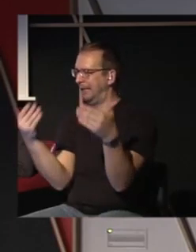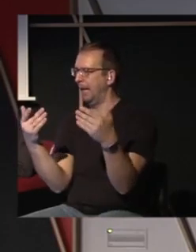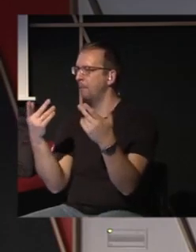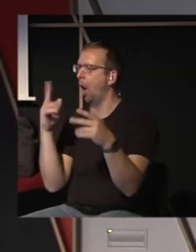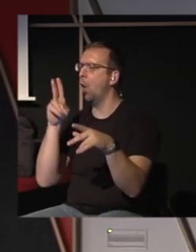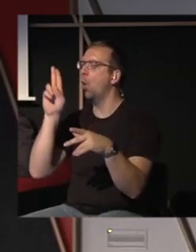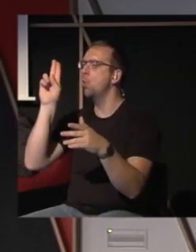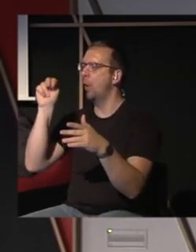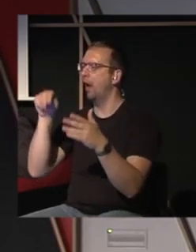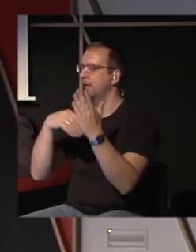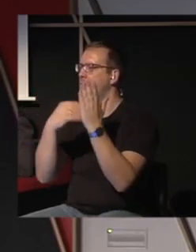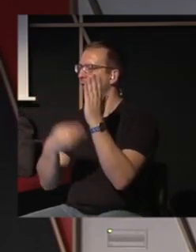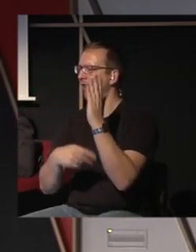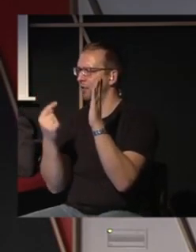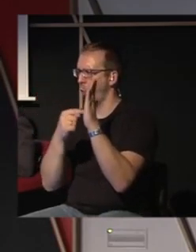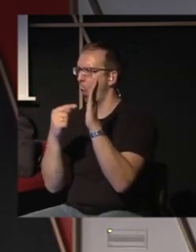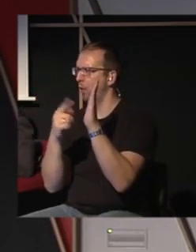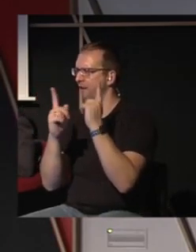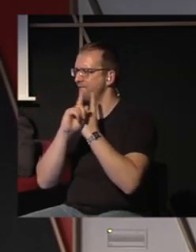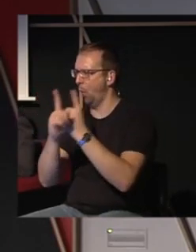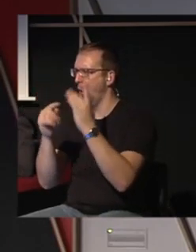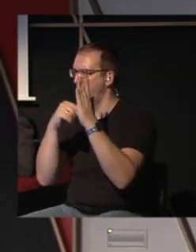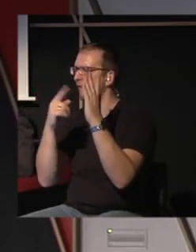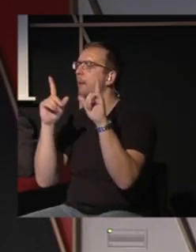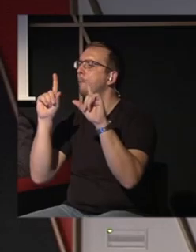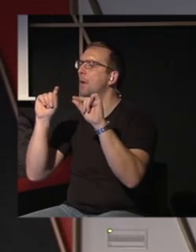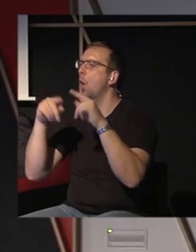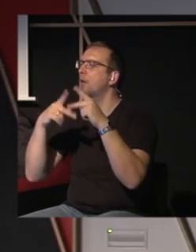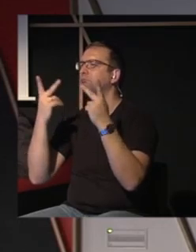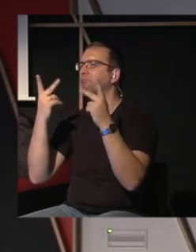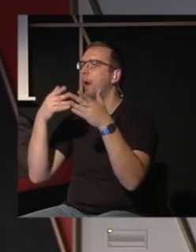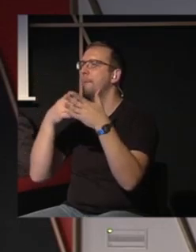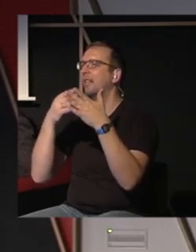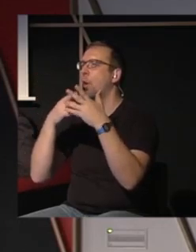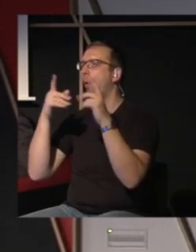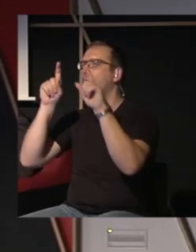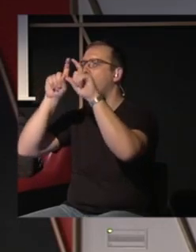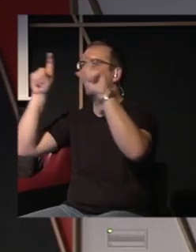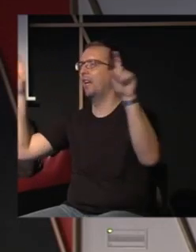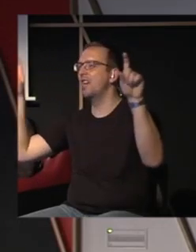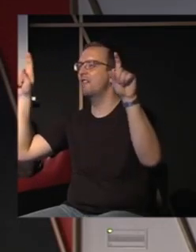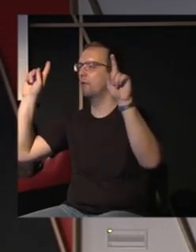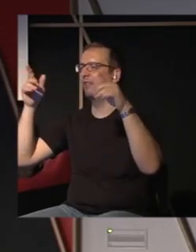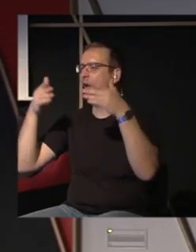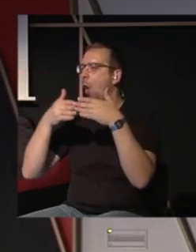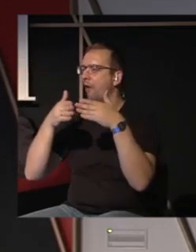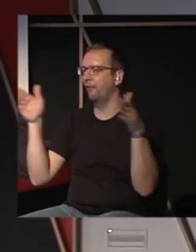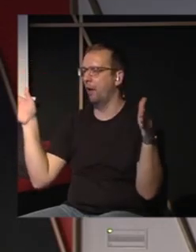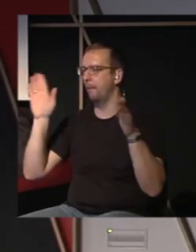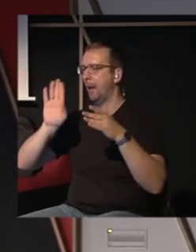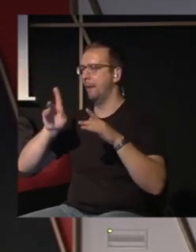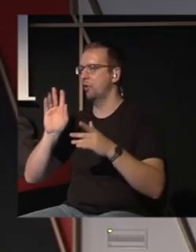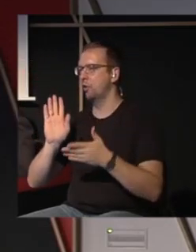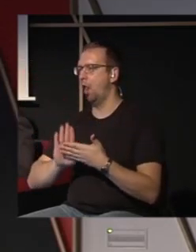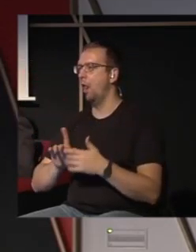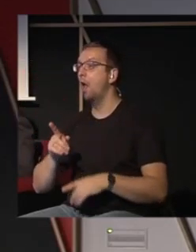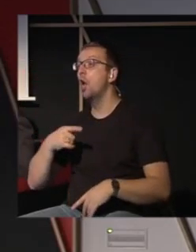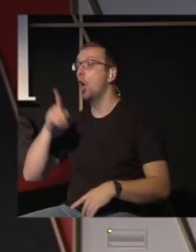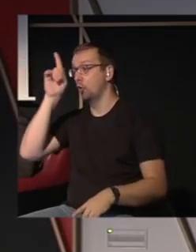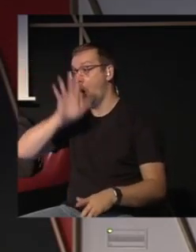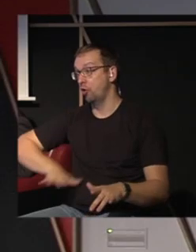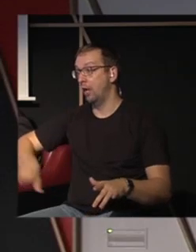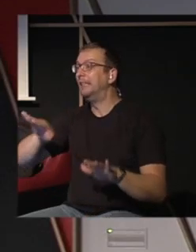auch orientiert, um den Behinderungsbegriff offen zu halten. Und auf der anderen Seite, ich sage mal, für Deutschland haben wir eine